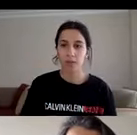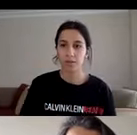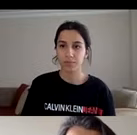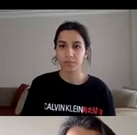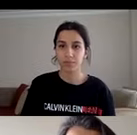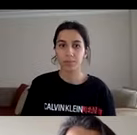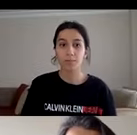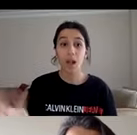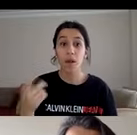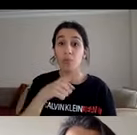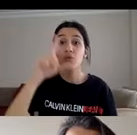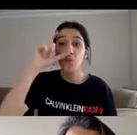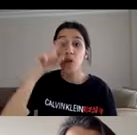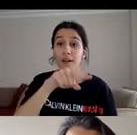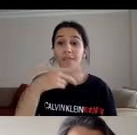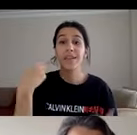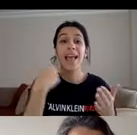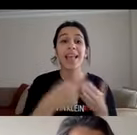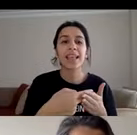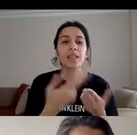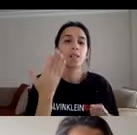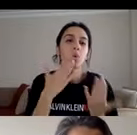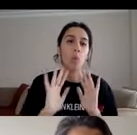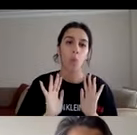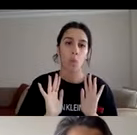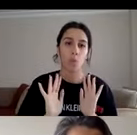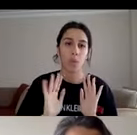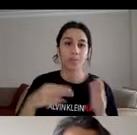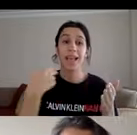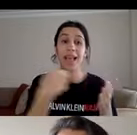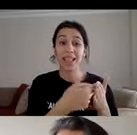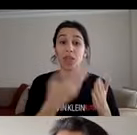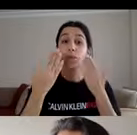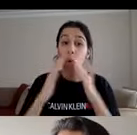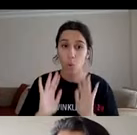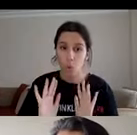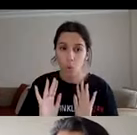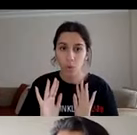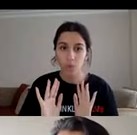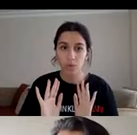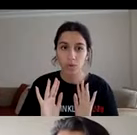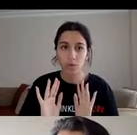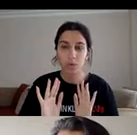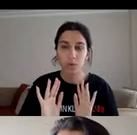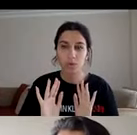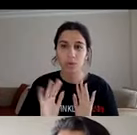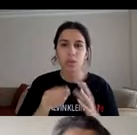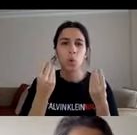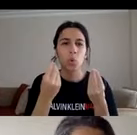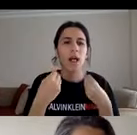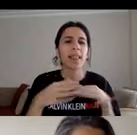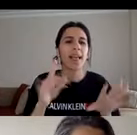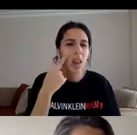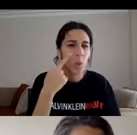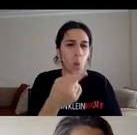bu fotoğrafa etiket atanmamış. Etiket atanmayınca bakın çok sevimsiz içeriklerle karşı